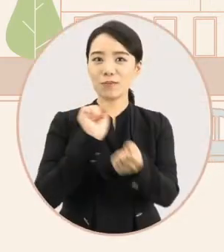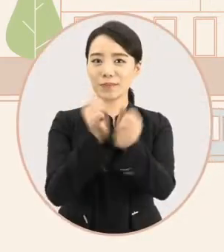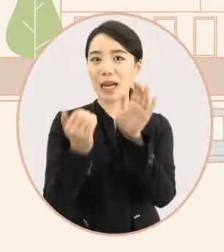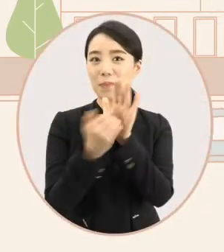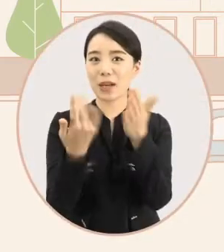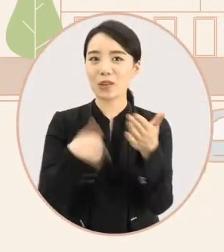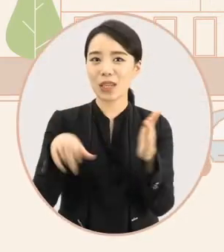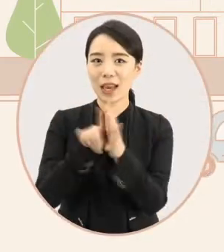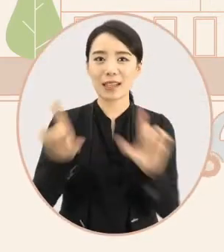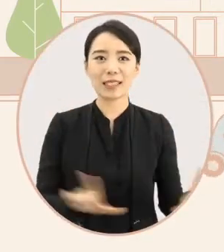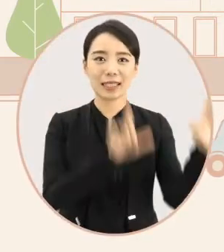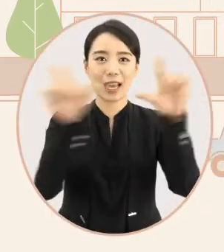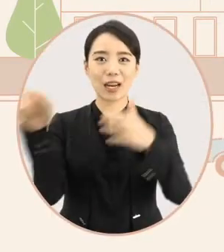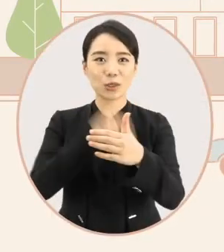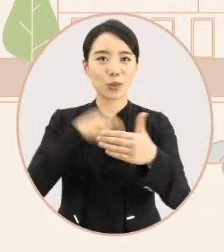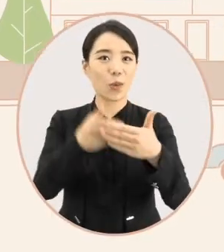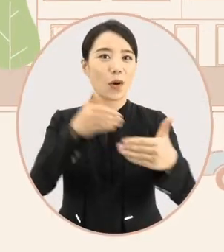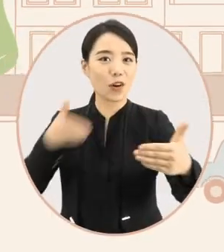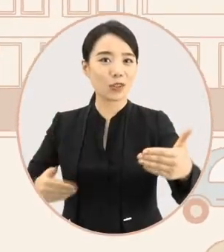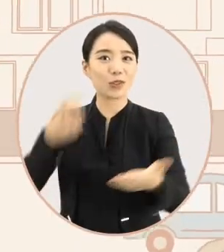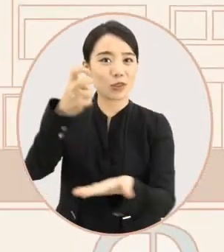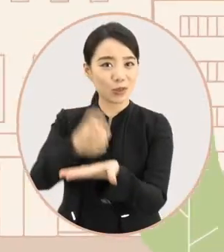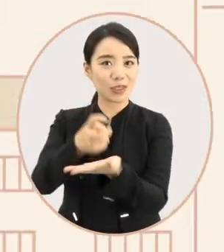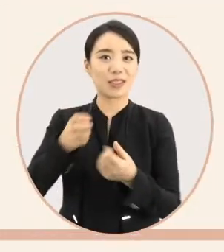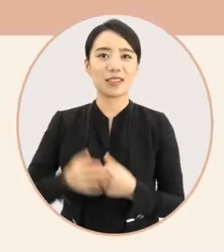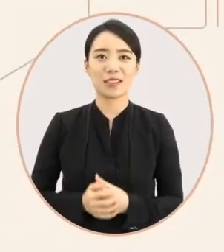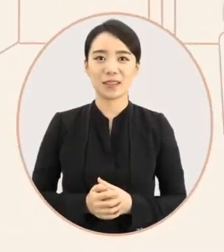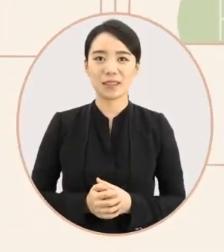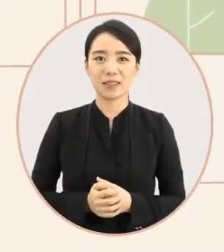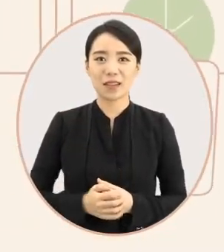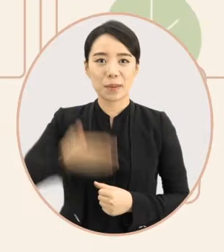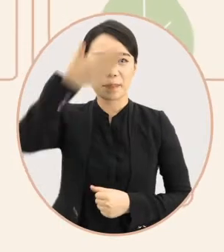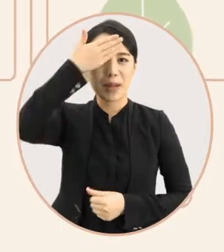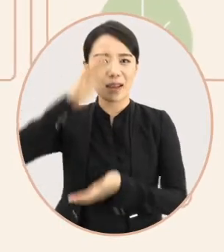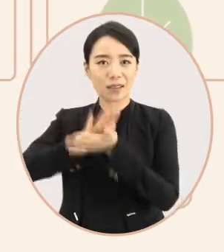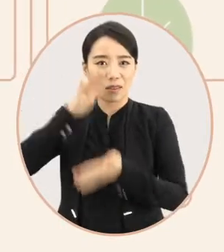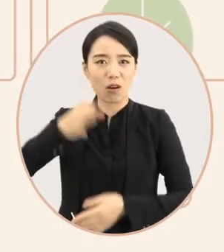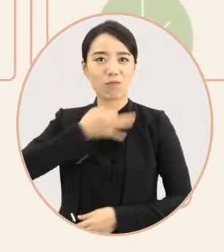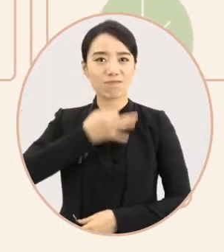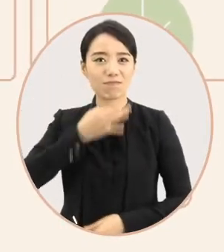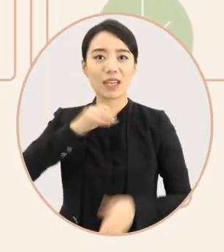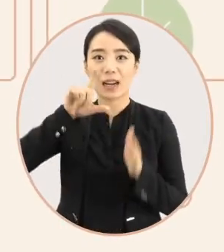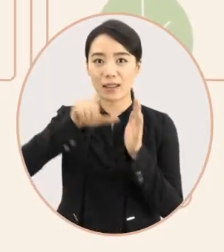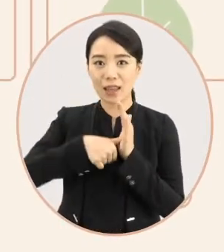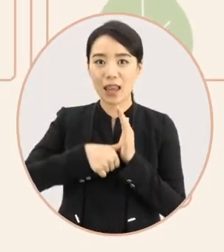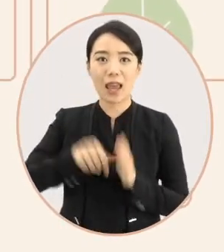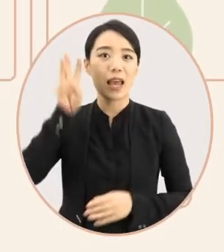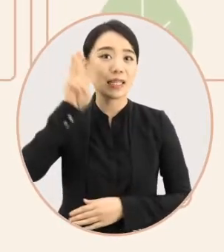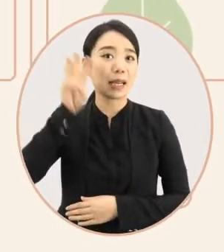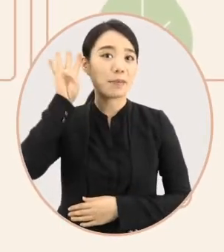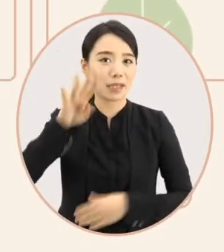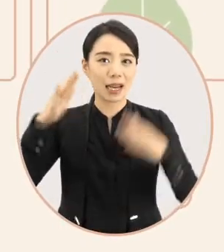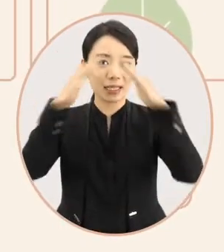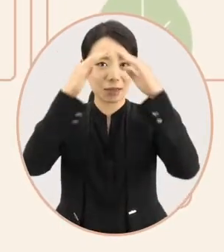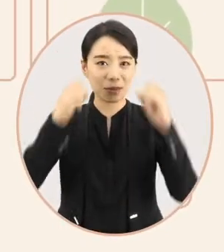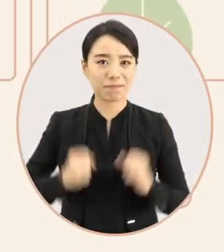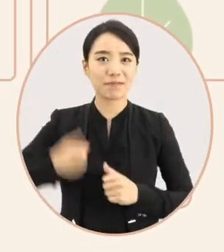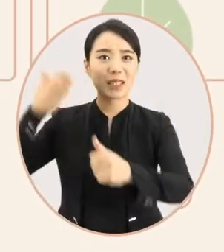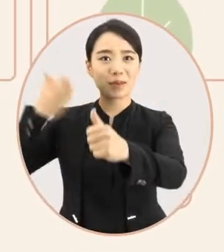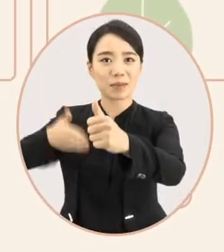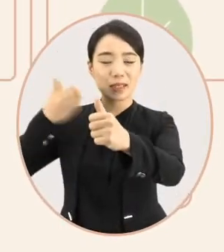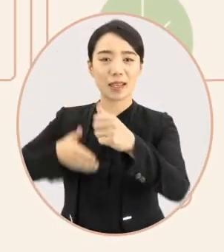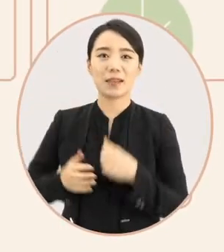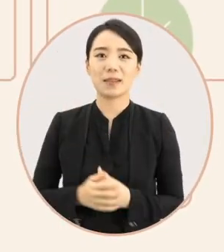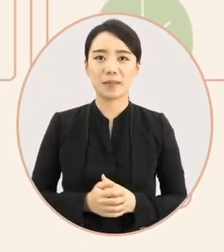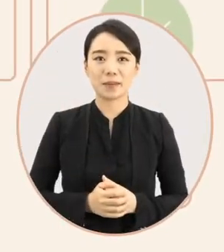코로나19 예방을 위한 생활 속 거리두기 수칙. 열이 나거나 호흡기 증상이 있으면 3, 4일